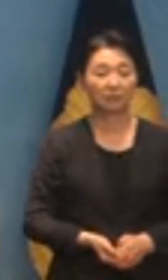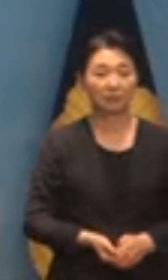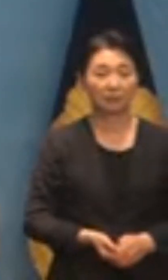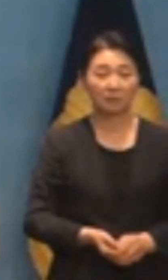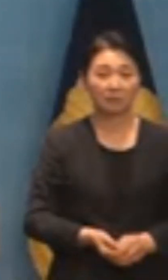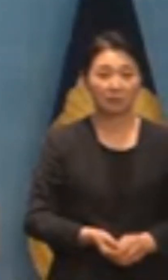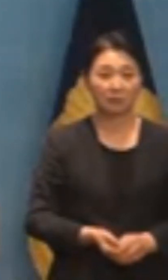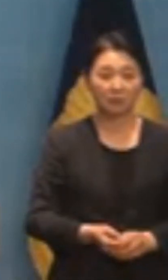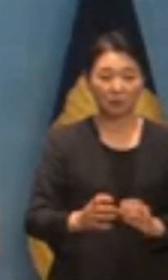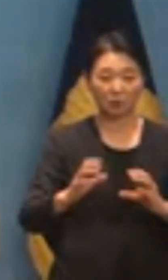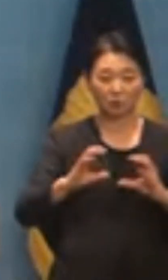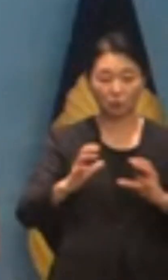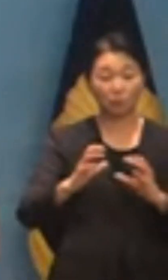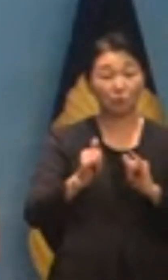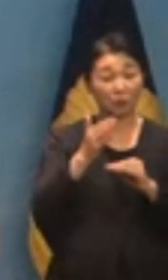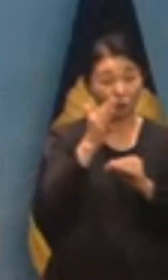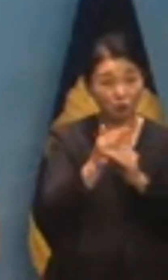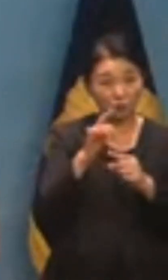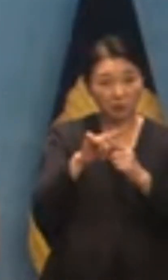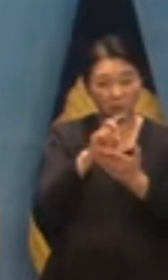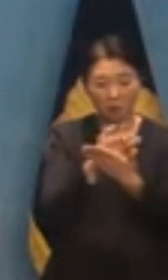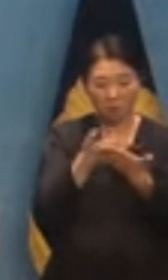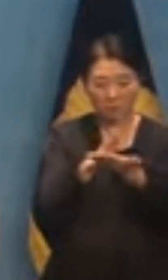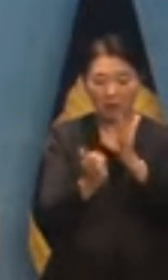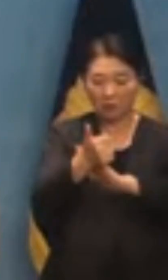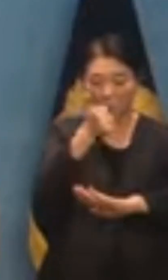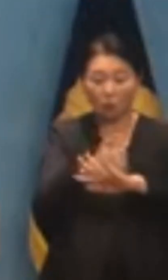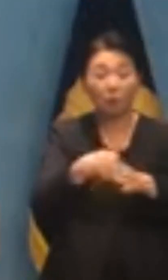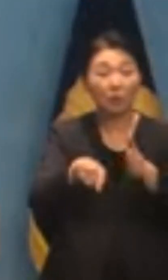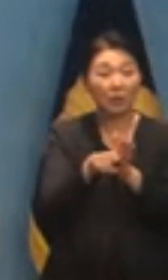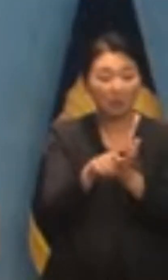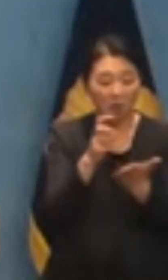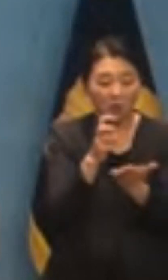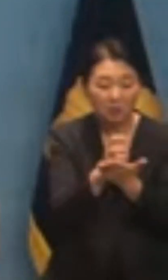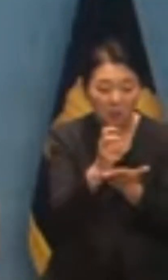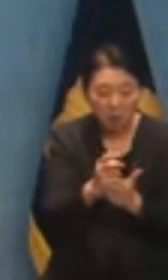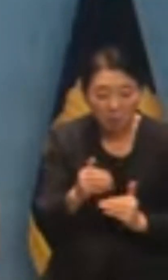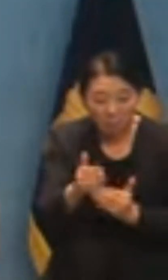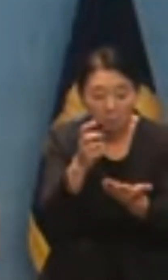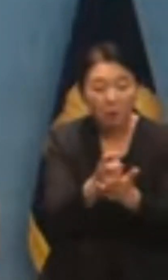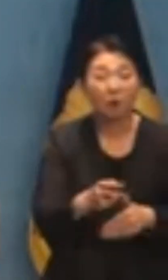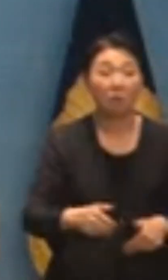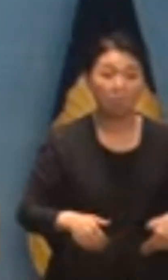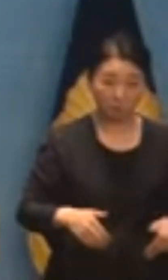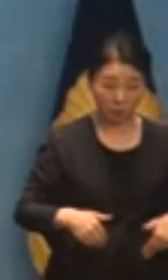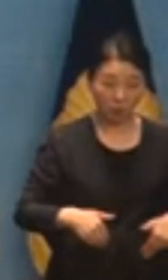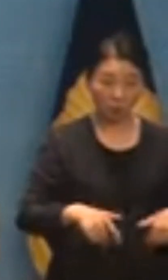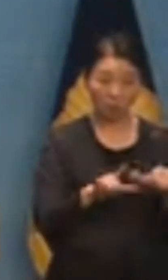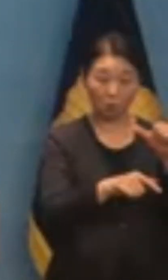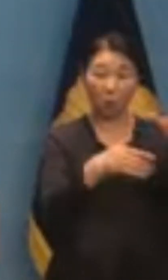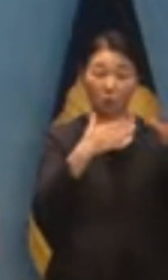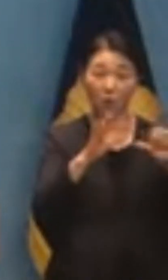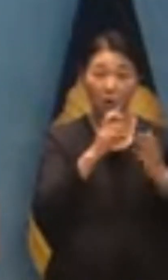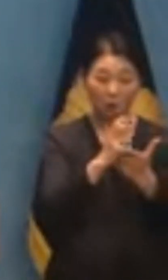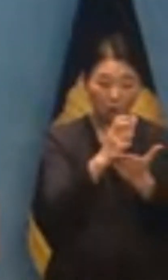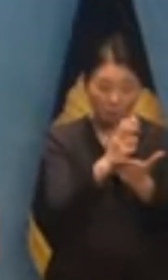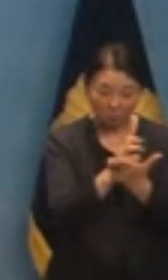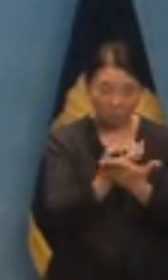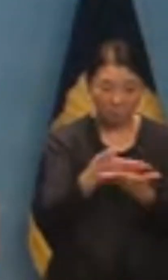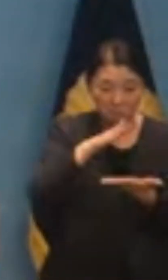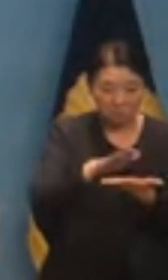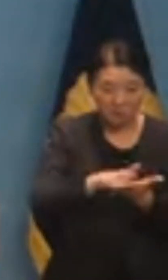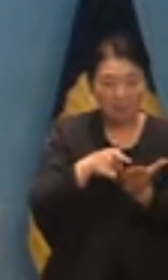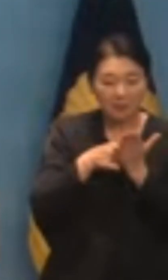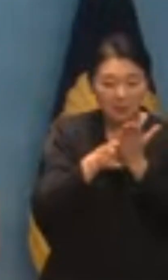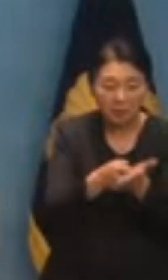성공하는 국민주도 개헌을 위해서는 개헌 절차법이 필요합니다. 이미 지난 9일 조국혁신당은 헌법 개정 방향과 절차에